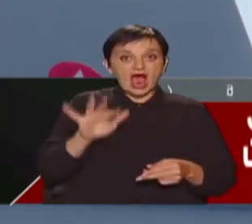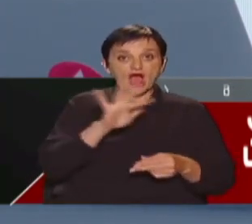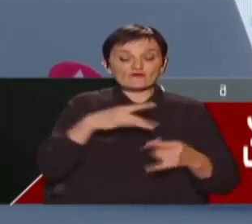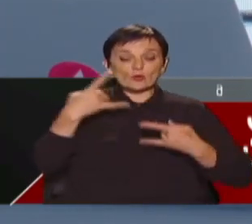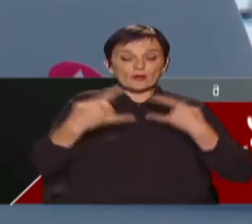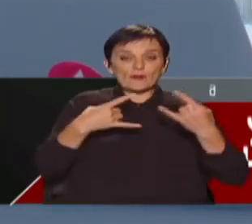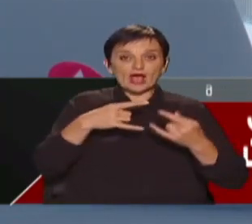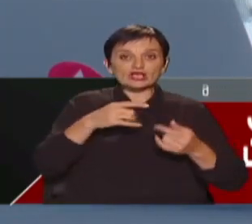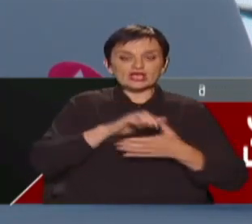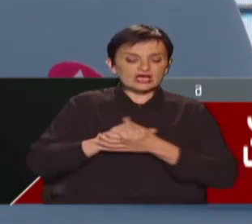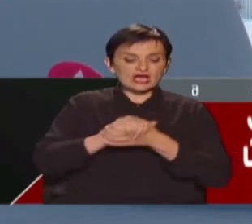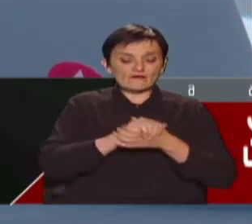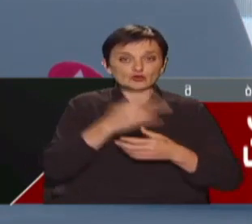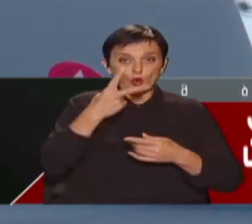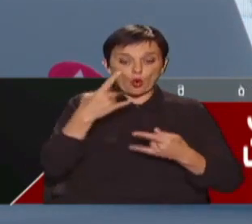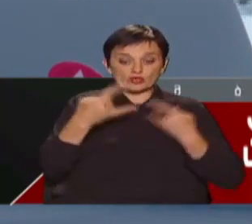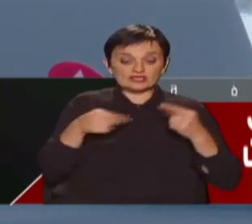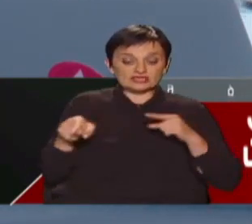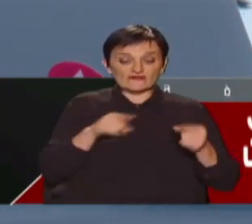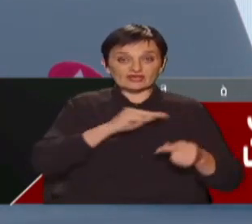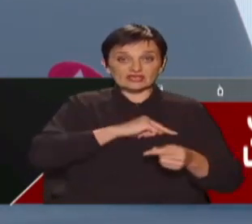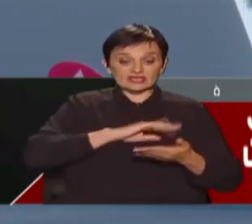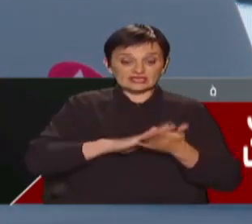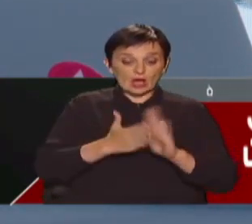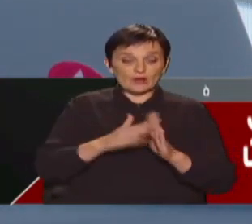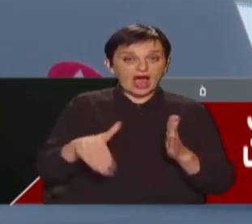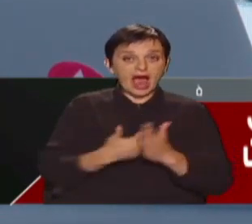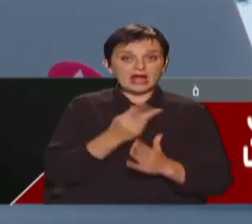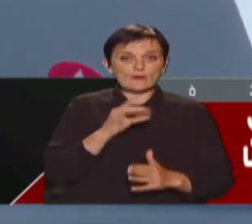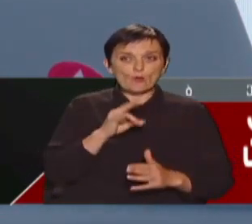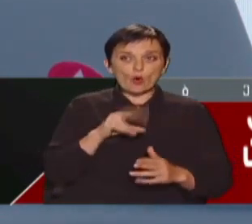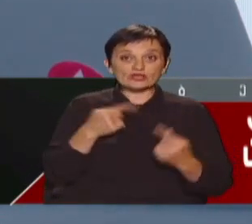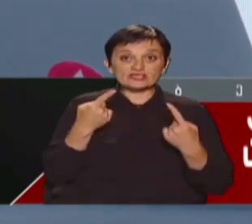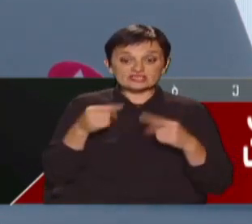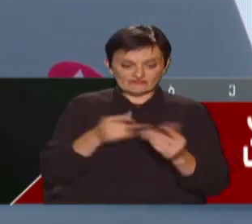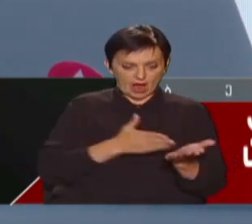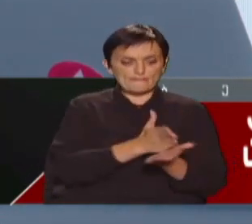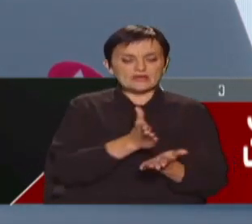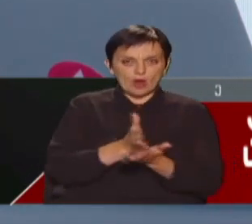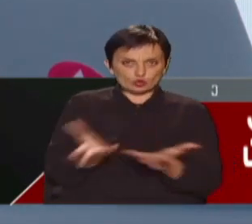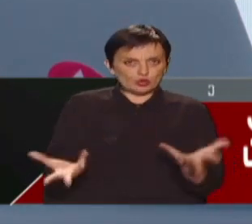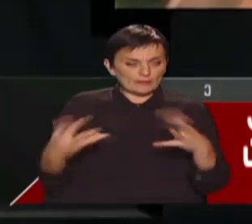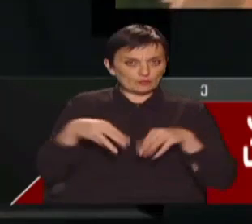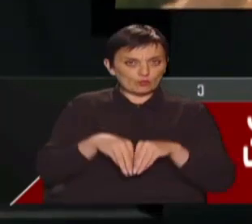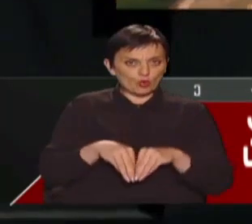მაუწყებელთა კავშირის წევრ ორ ტელევიზიას შორის გაფორმებული თანამშრომლობის ახალი მემორანდუმი სხვა მიმართულებებსაც მოიცავს.